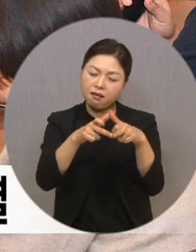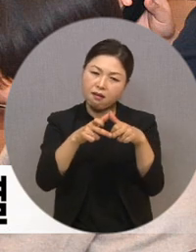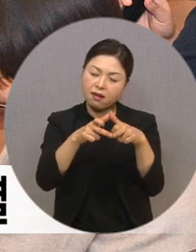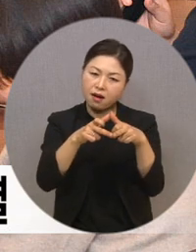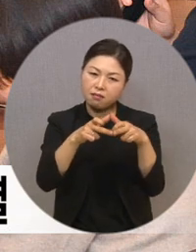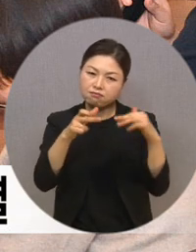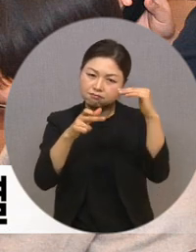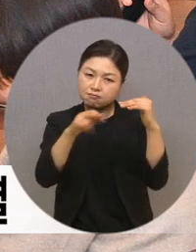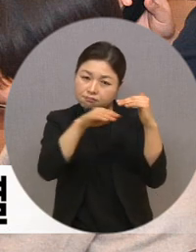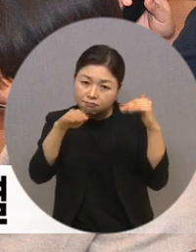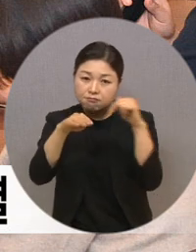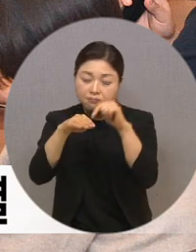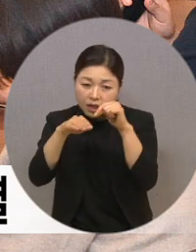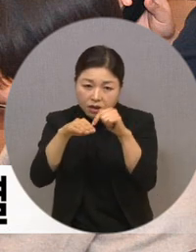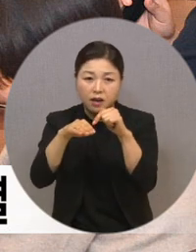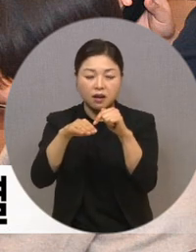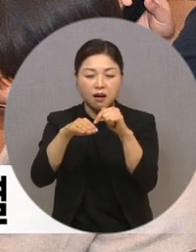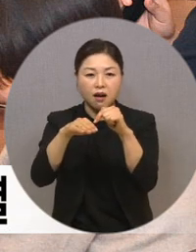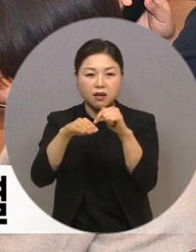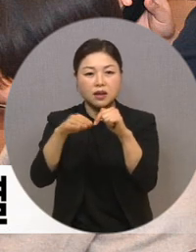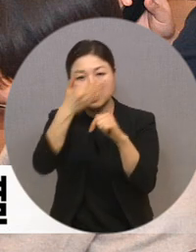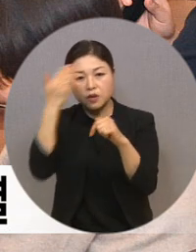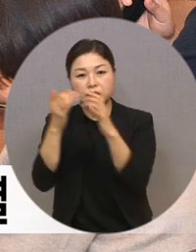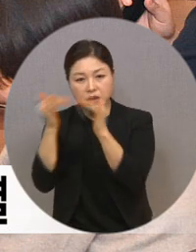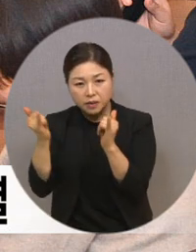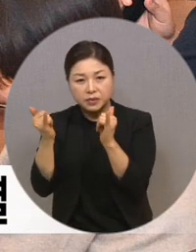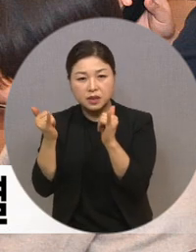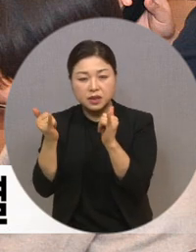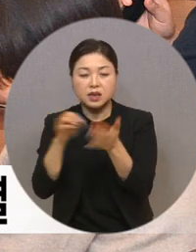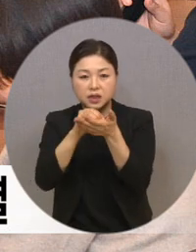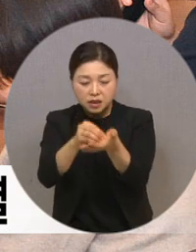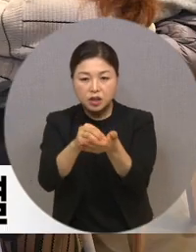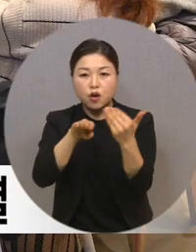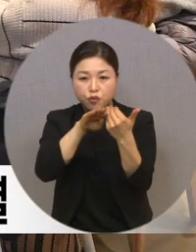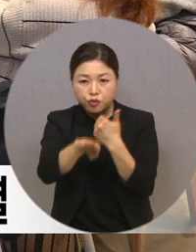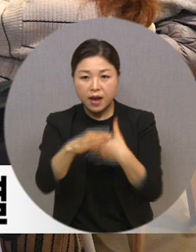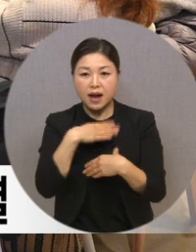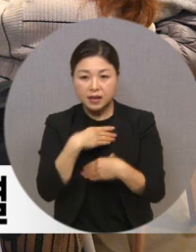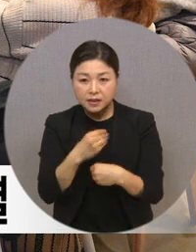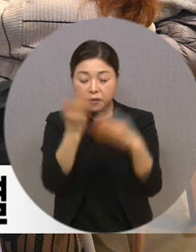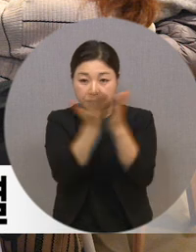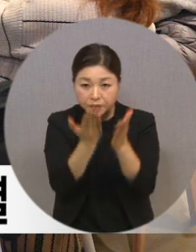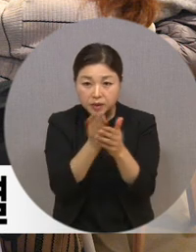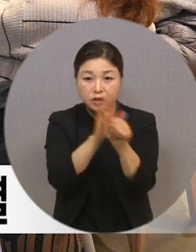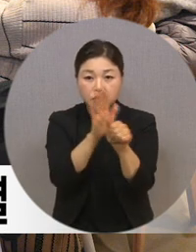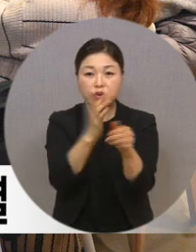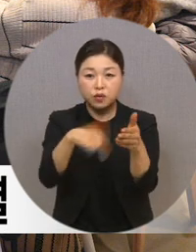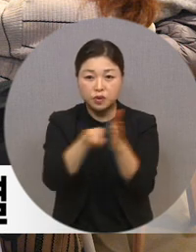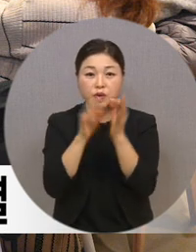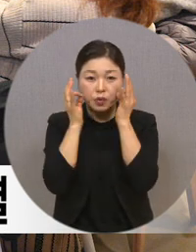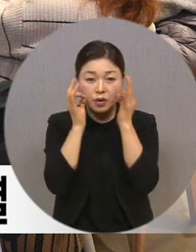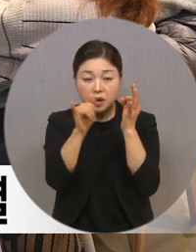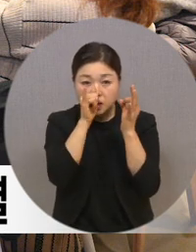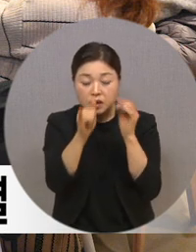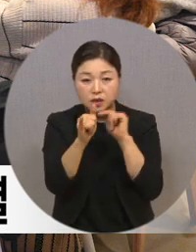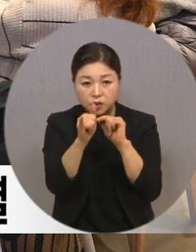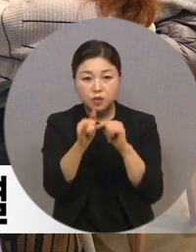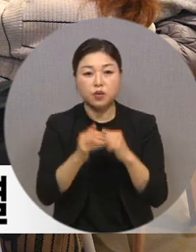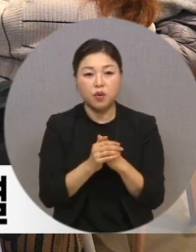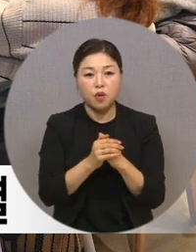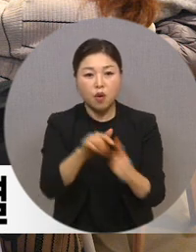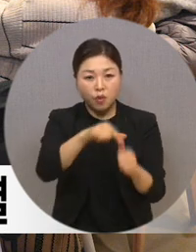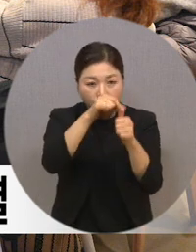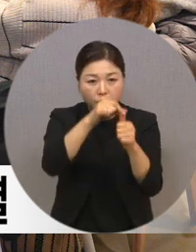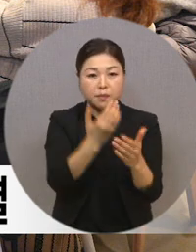후 안정적으로 적응할 수 있도록 직무지도원 형태 지원이 필요하다는 의견이 나왔으며 간담회에 이어 고용